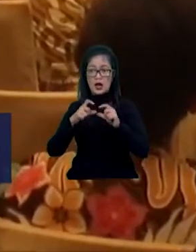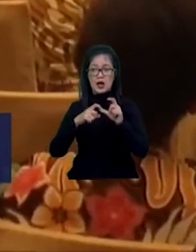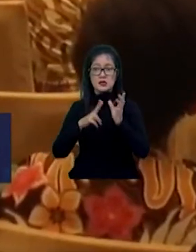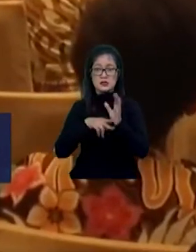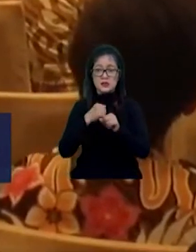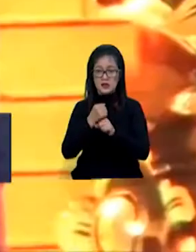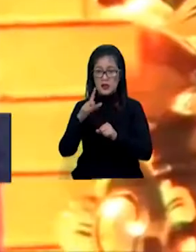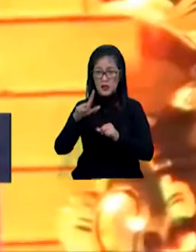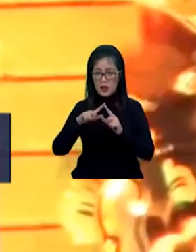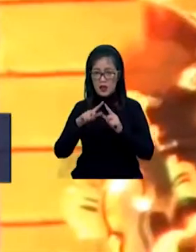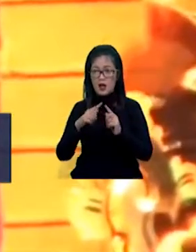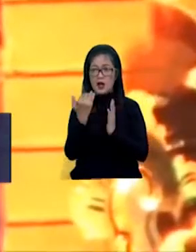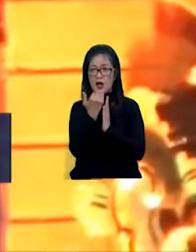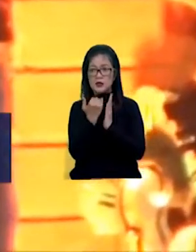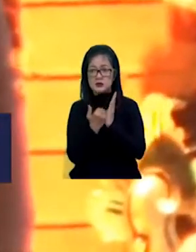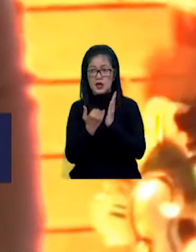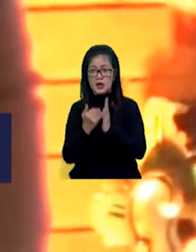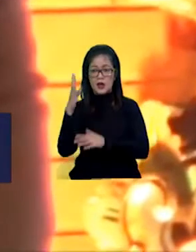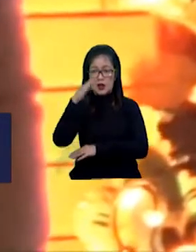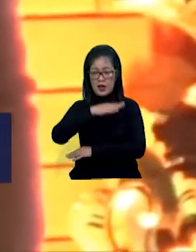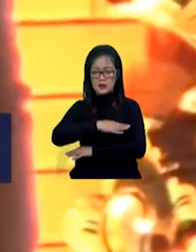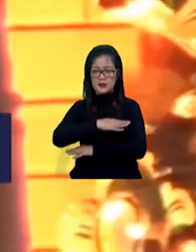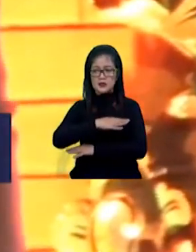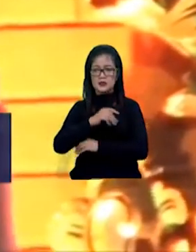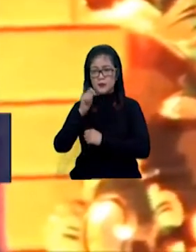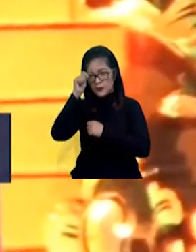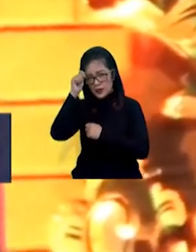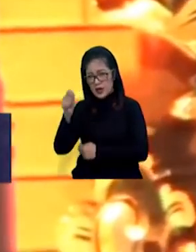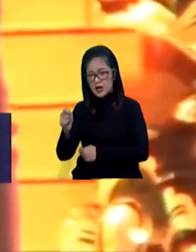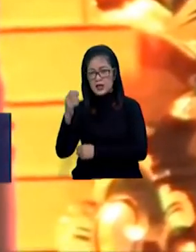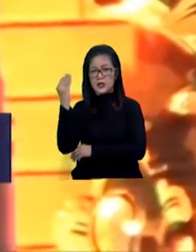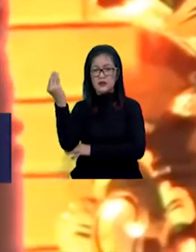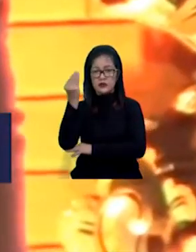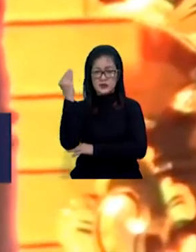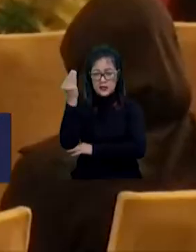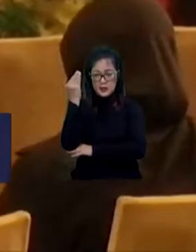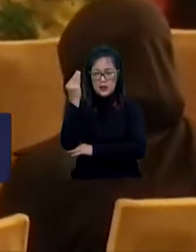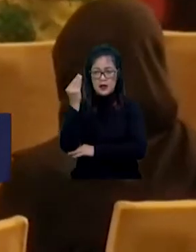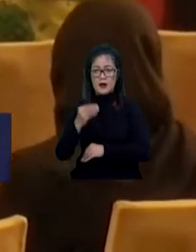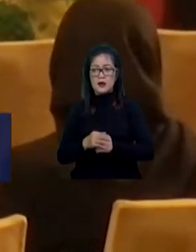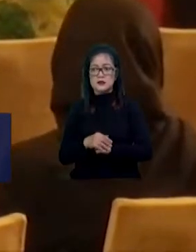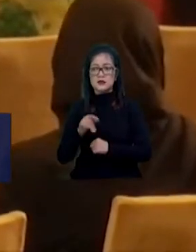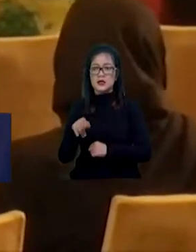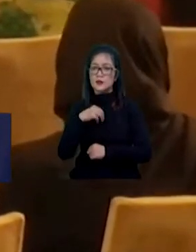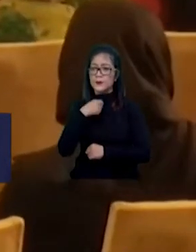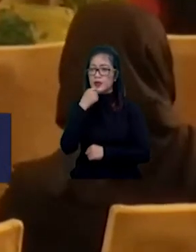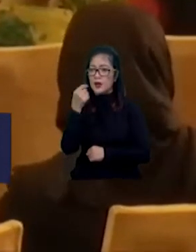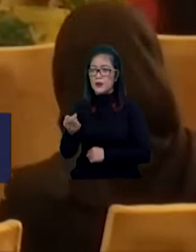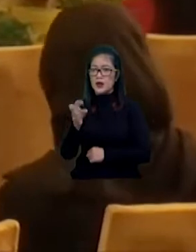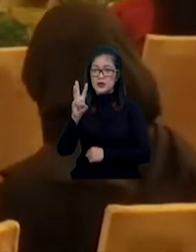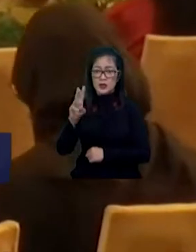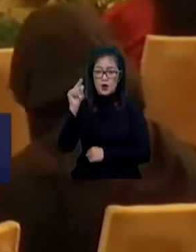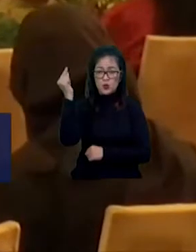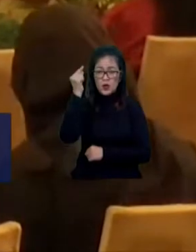Bali. Angela yang juga merupakan Wakil Ketua Umum Partai Perindo bidang ekonomi digital dan kreatif ini menyampaikan 3 poin utama dalam pemulihan pariwisata